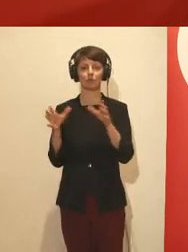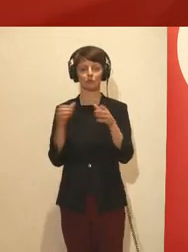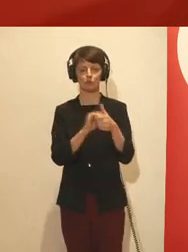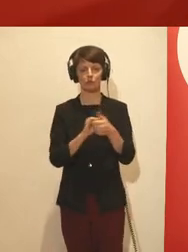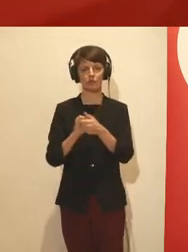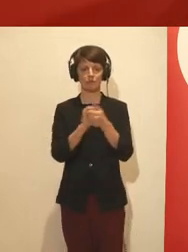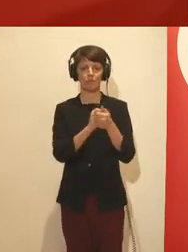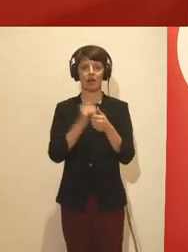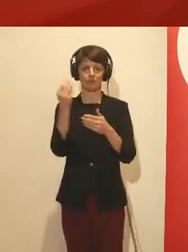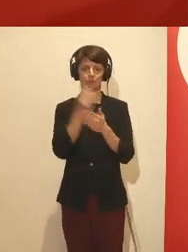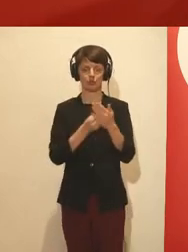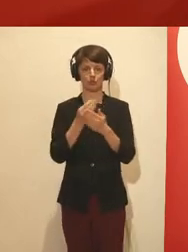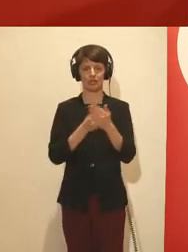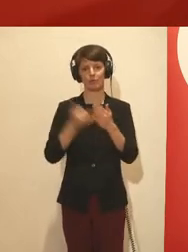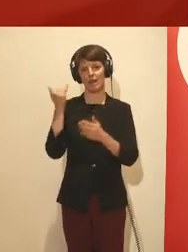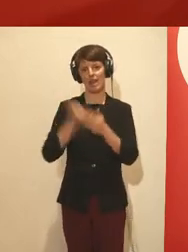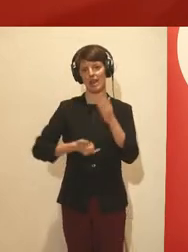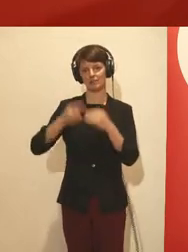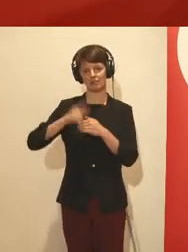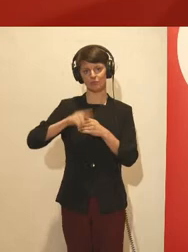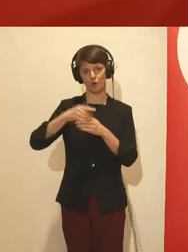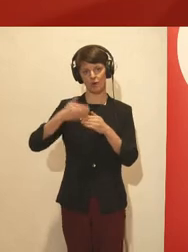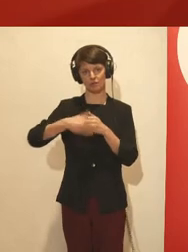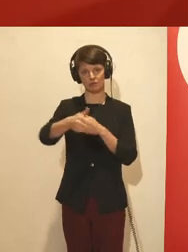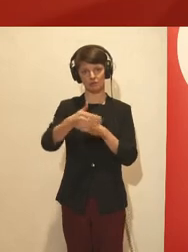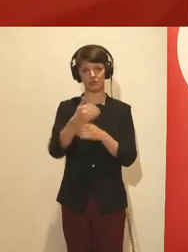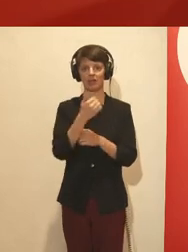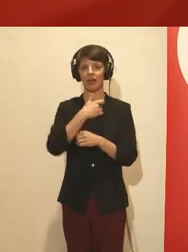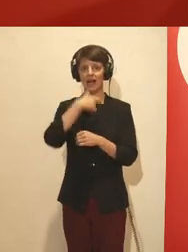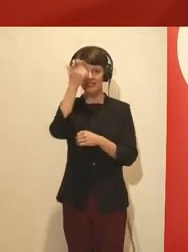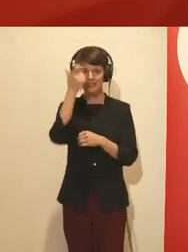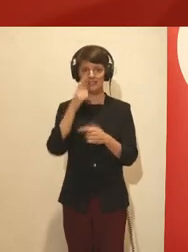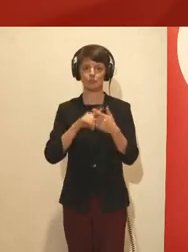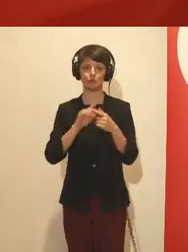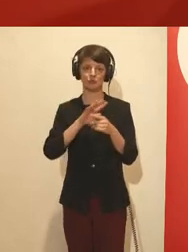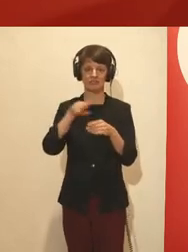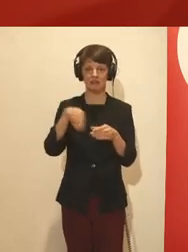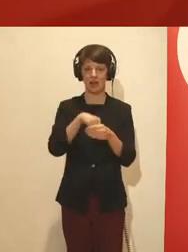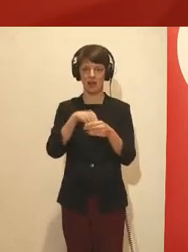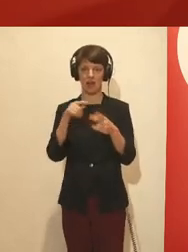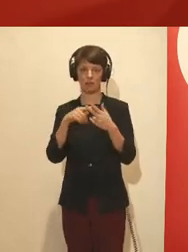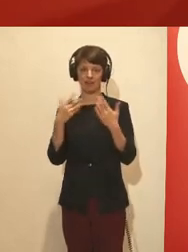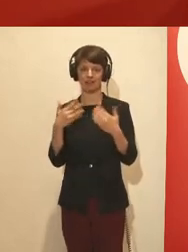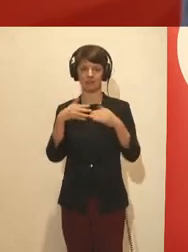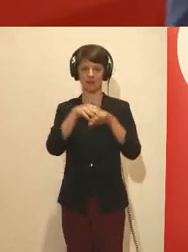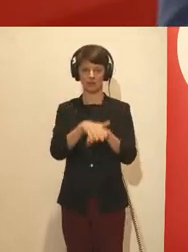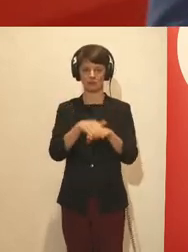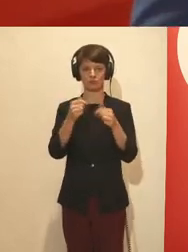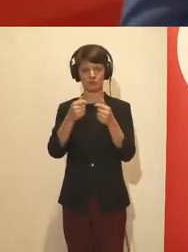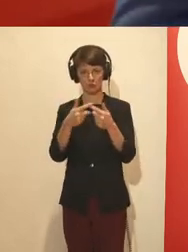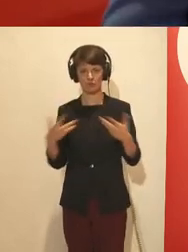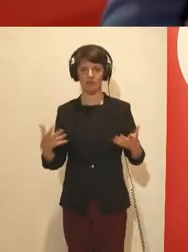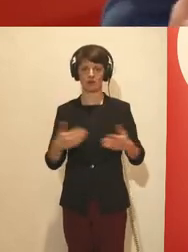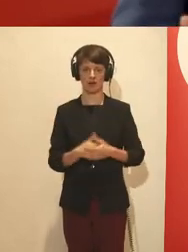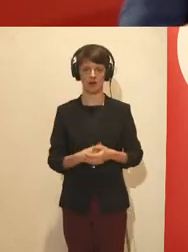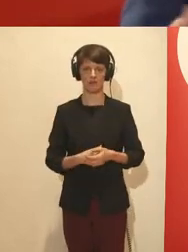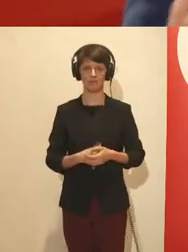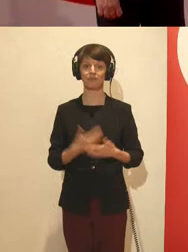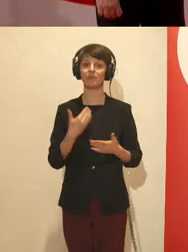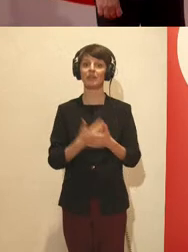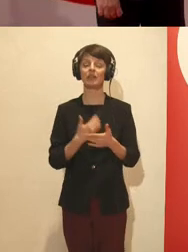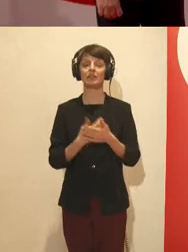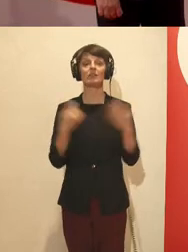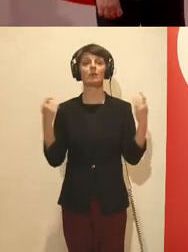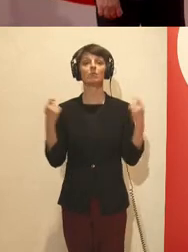beschrieben jetzt in den letzten monaten wo es um rassismus großen teil habe wo es um integration ging nur um beispiele zu nennen diese beschlusslage